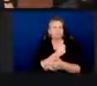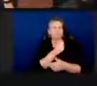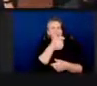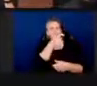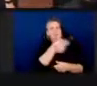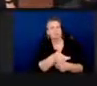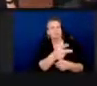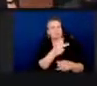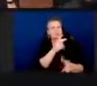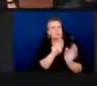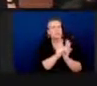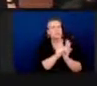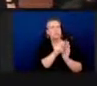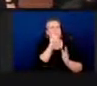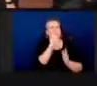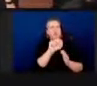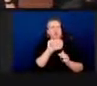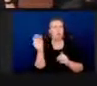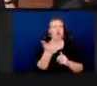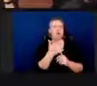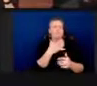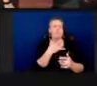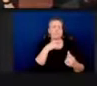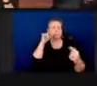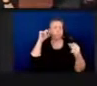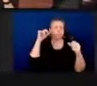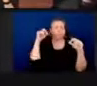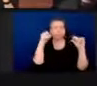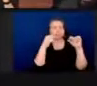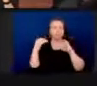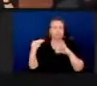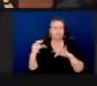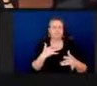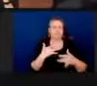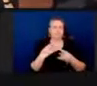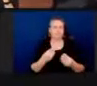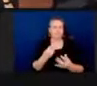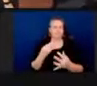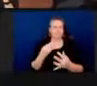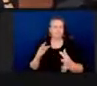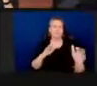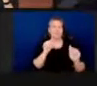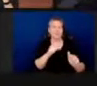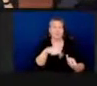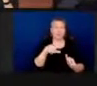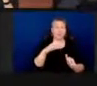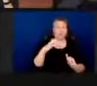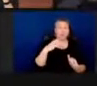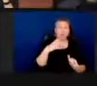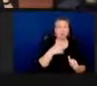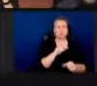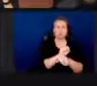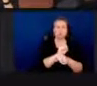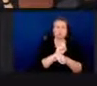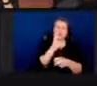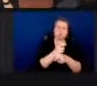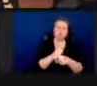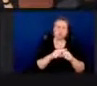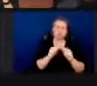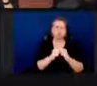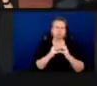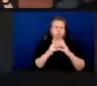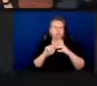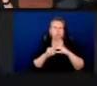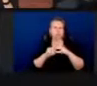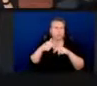kadhaa ambazo zinaonyesha hali ilivyo. watu wamefanya kazi kwa bidii sana kuona kwamba